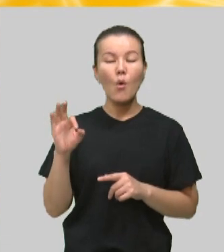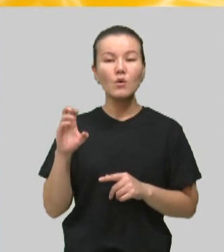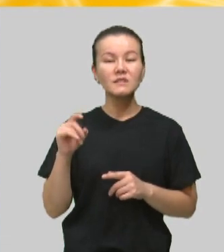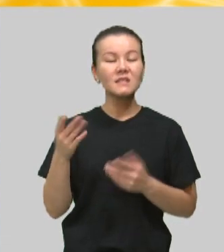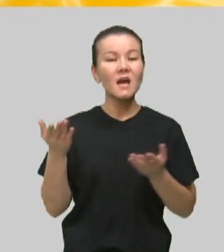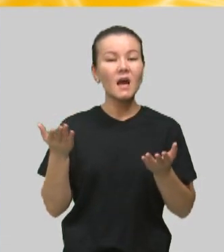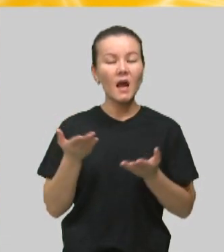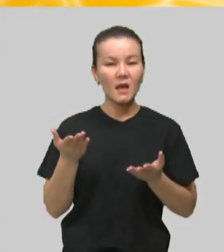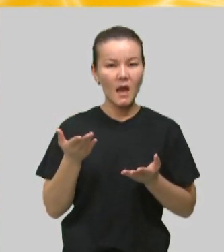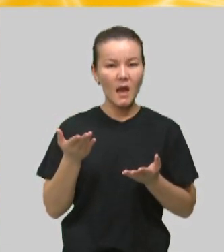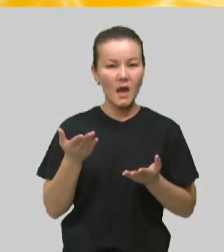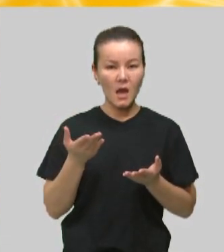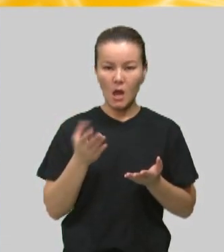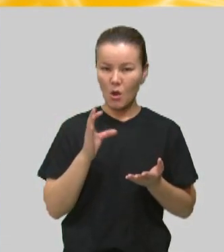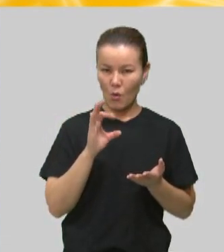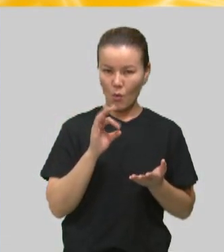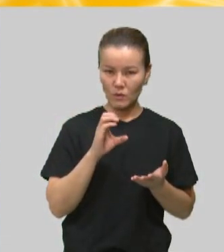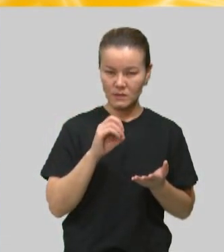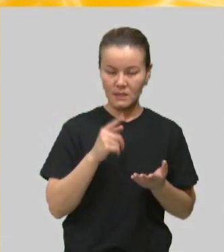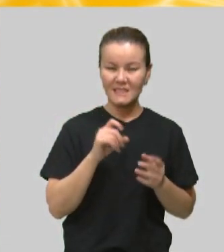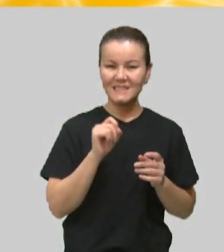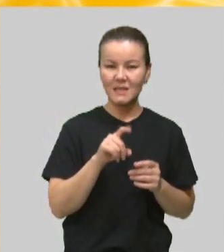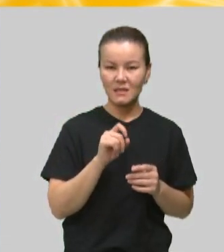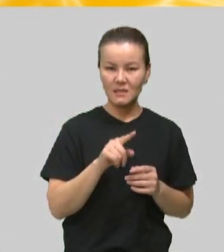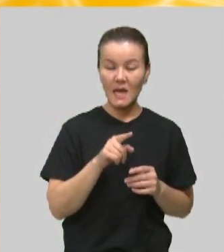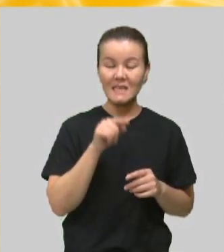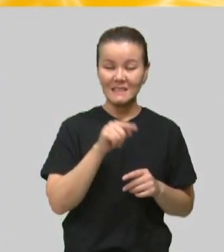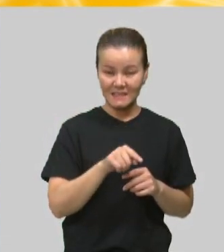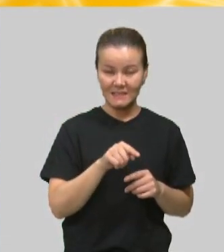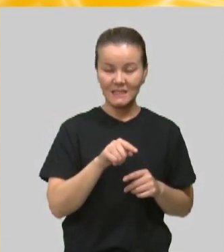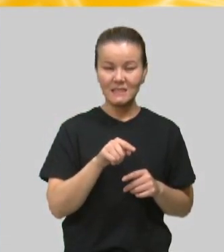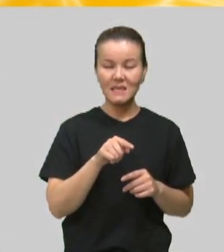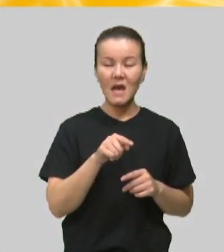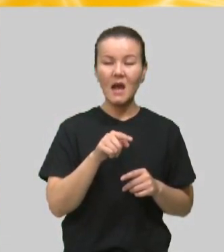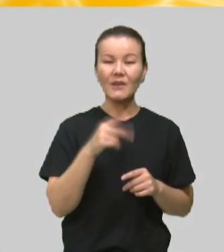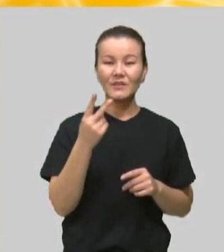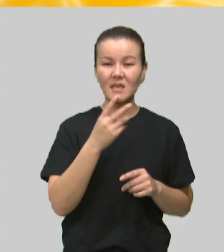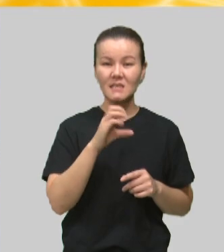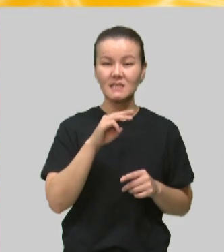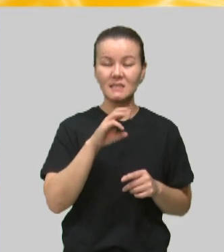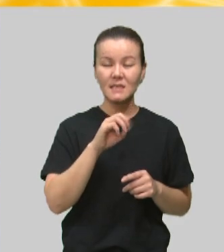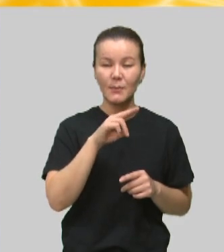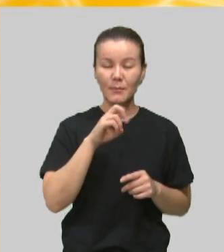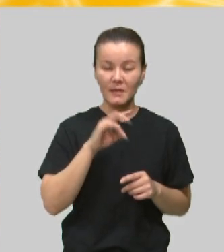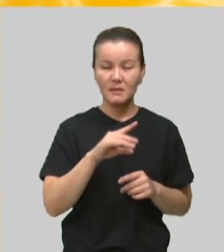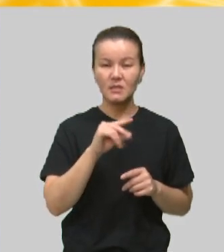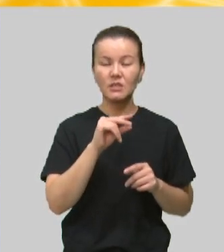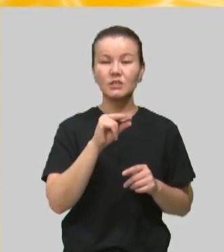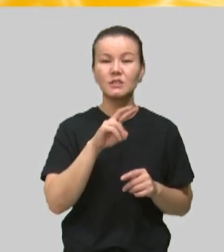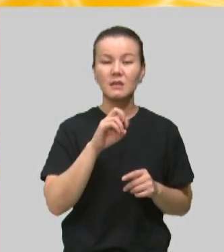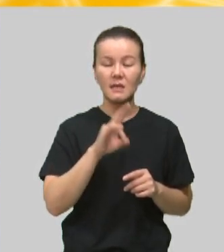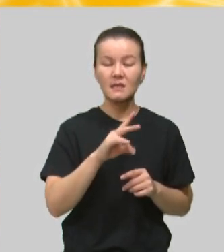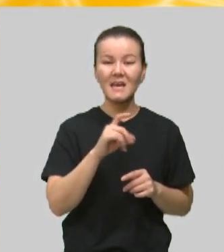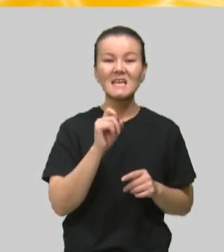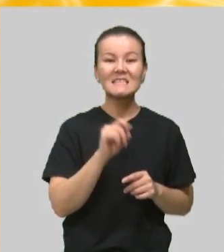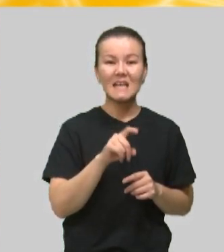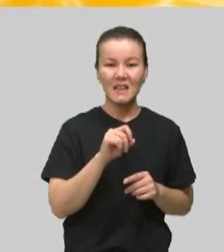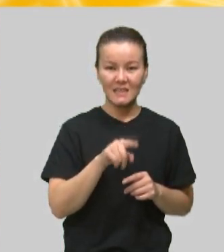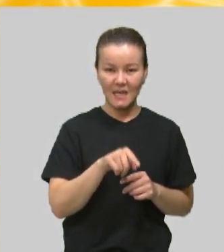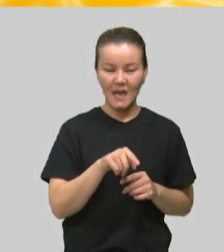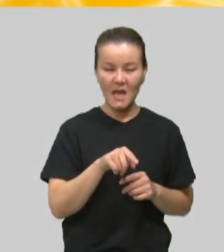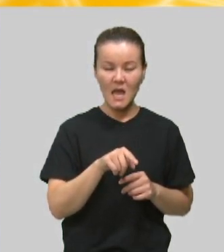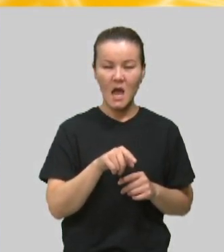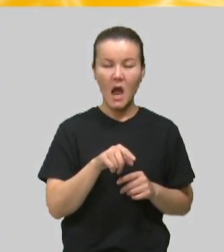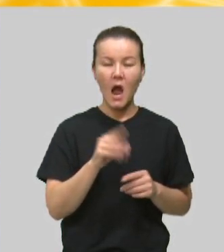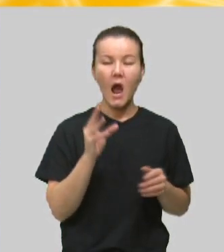какая? Золотая. Здесь второстепенный член «золотая» относится